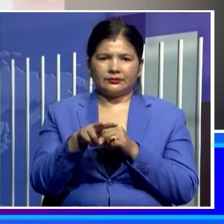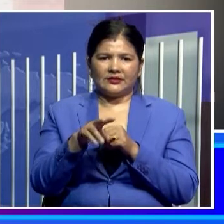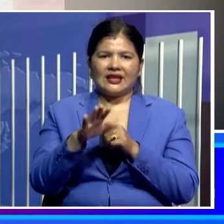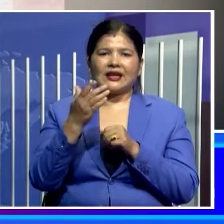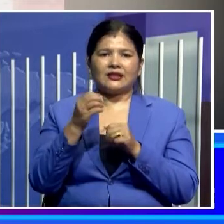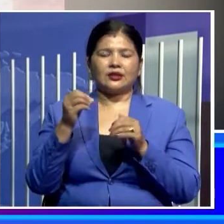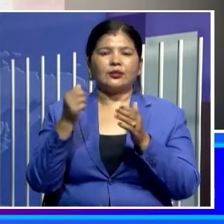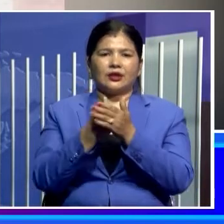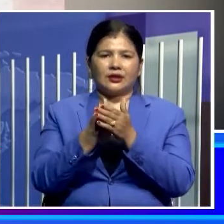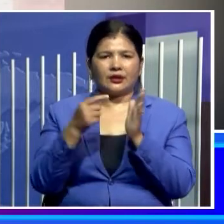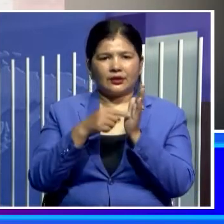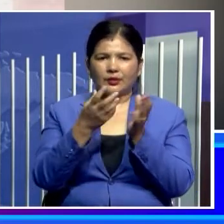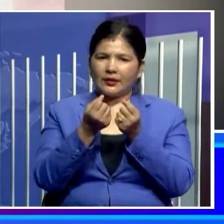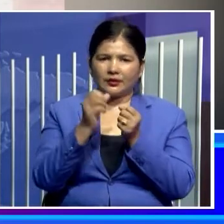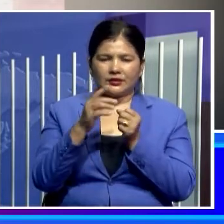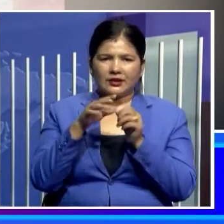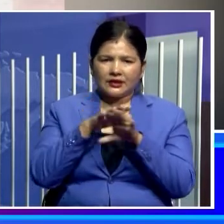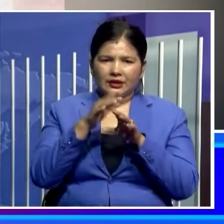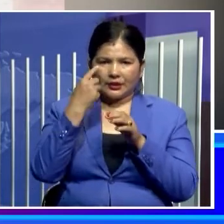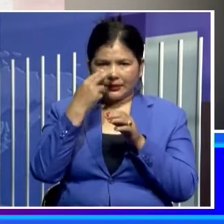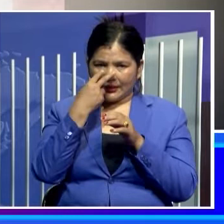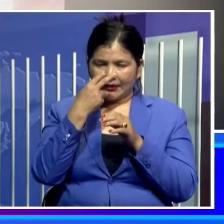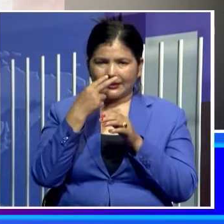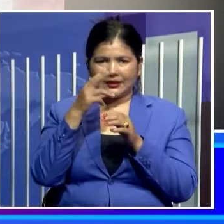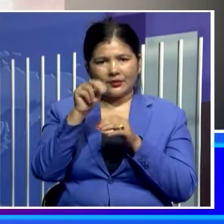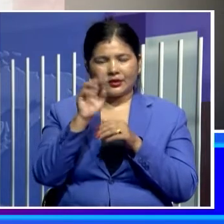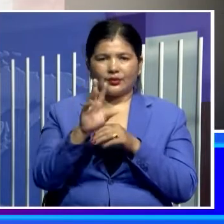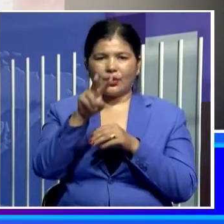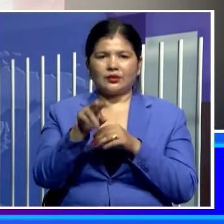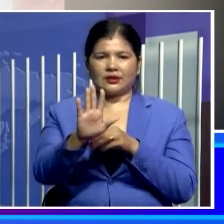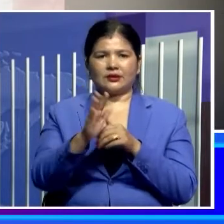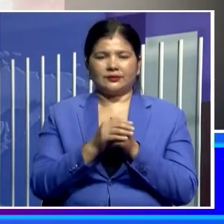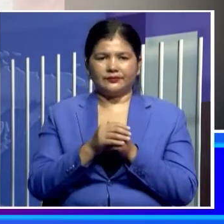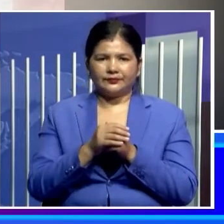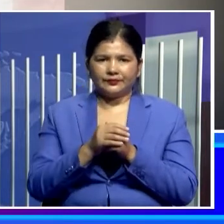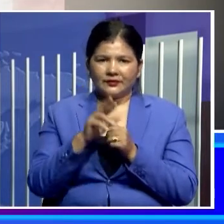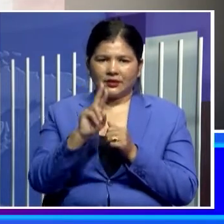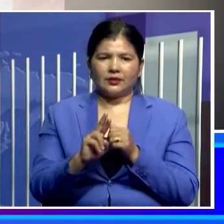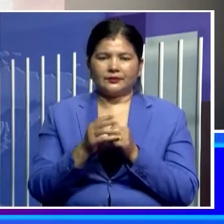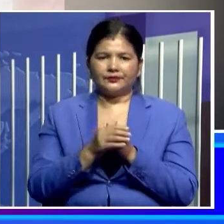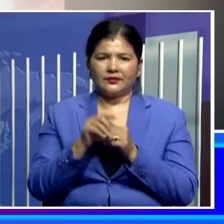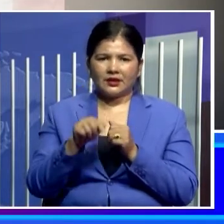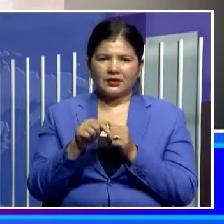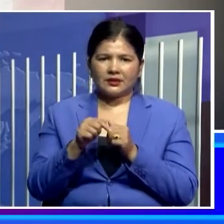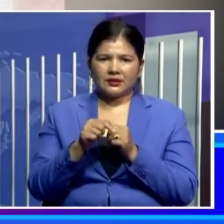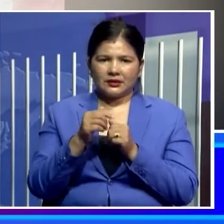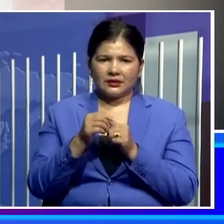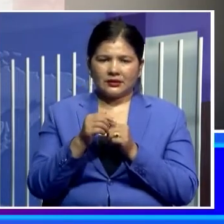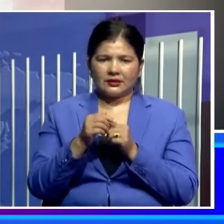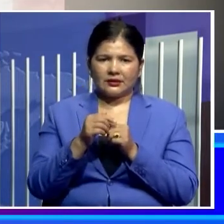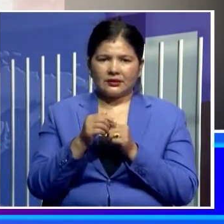चासोपूर्वक हेरेको पाइएको छ। धेरैको आँखा चाहिँ यहाँ परेको चाहिँ अवस्था छ। र यस